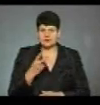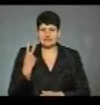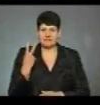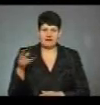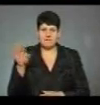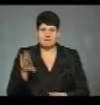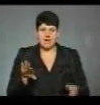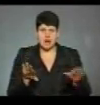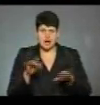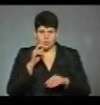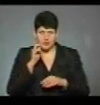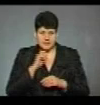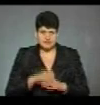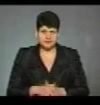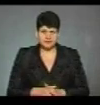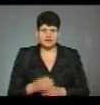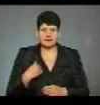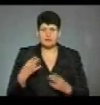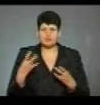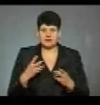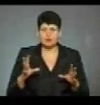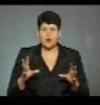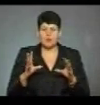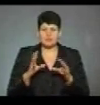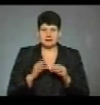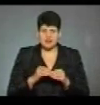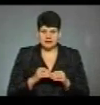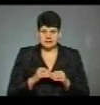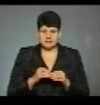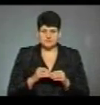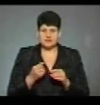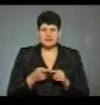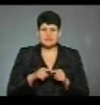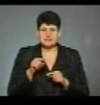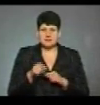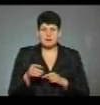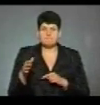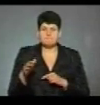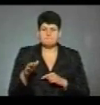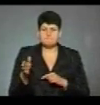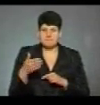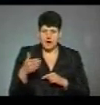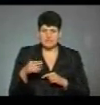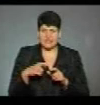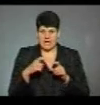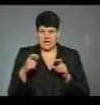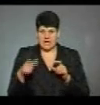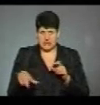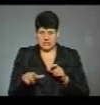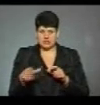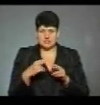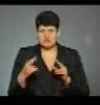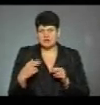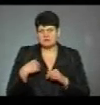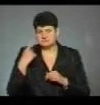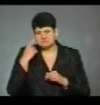берега України. Нам потрібно об'єднатися цими прапорами на річці. Мені здалося, що це дуже